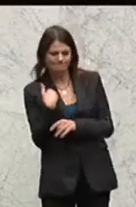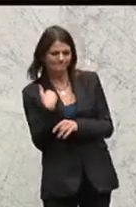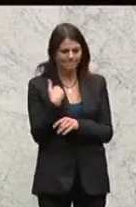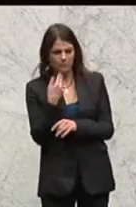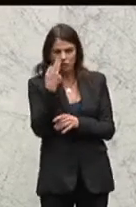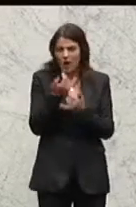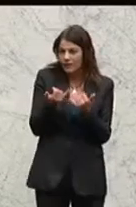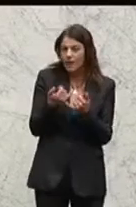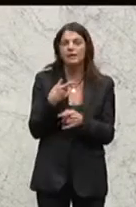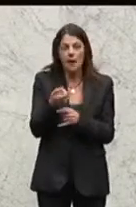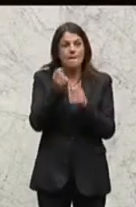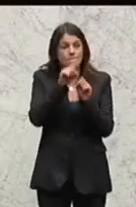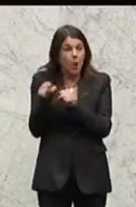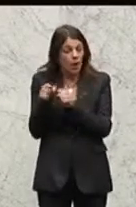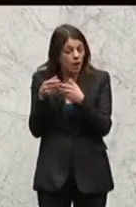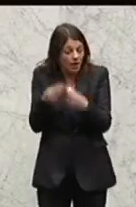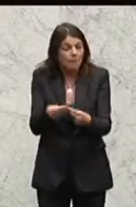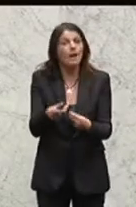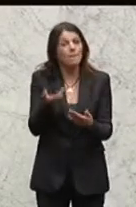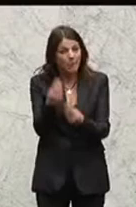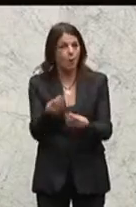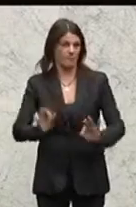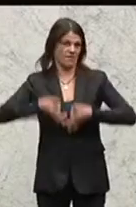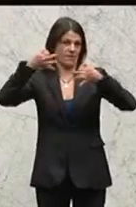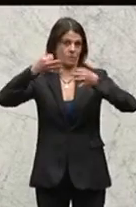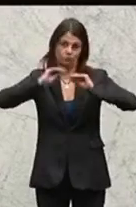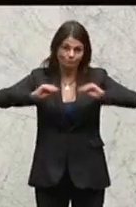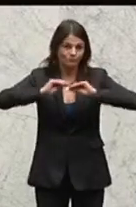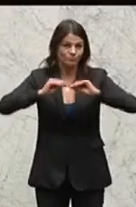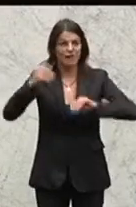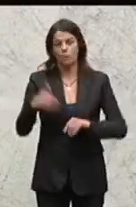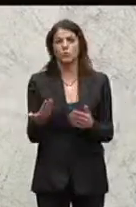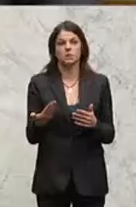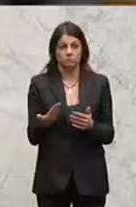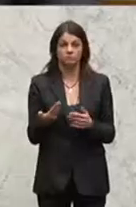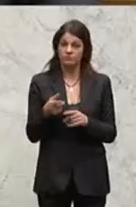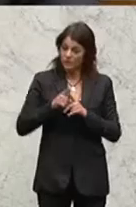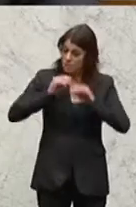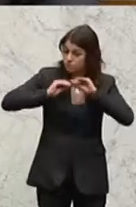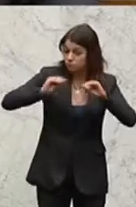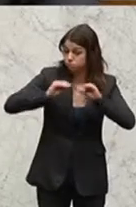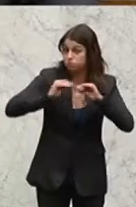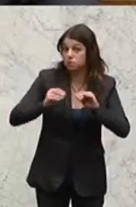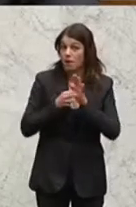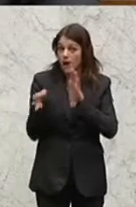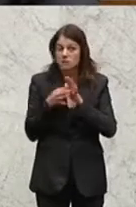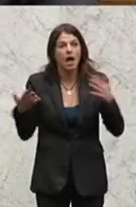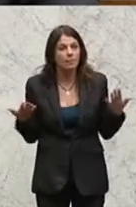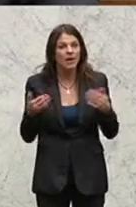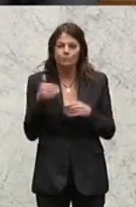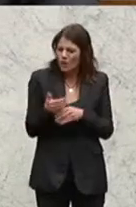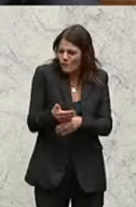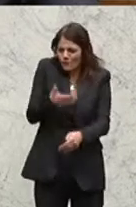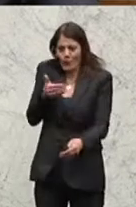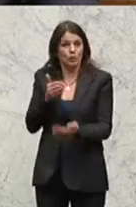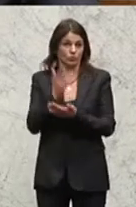schauen, dass wir ihnen die möglichen Qualifikationen auch entgegenbringen und dass wir sie qualifizieren und die Qualifizierungsmaßnahmen so früh wie möglich